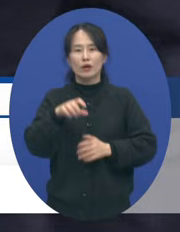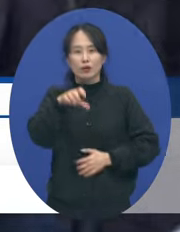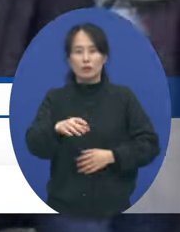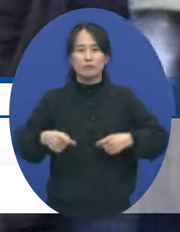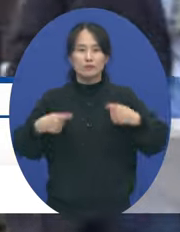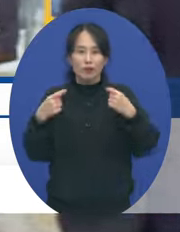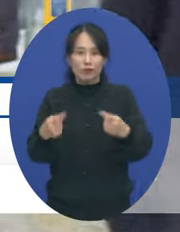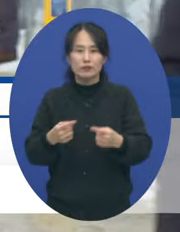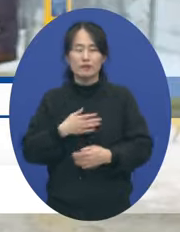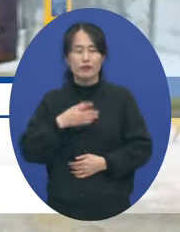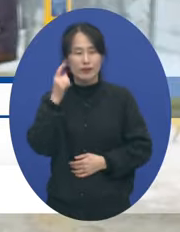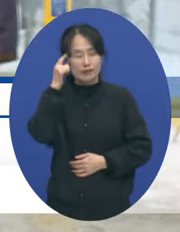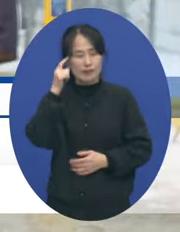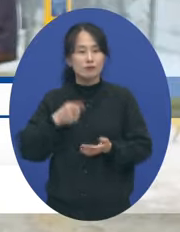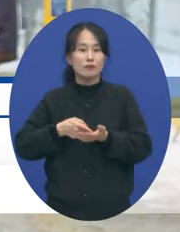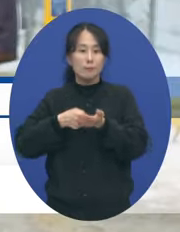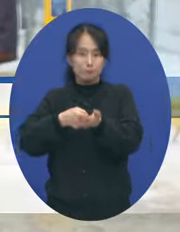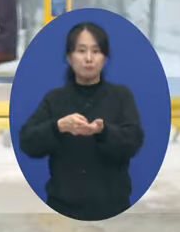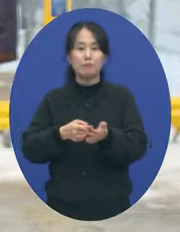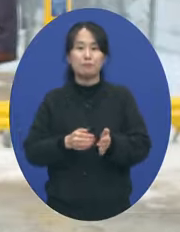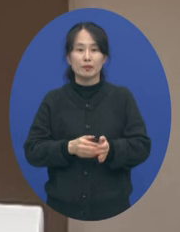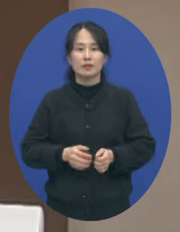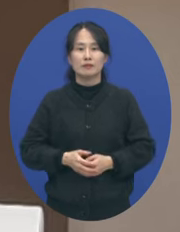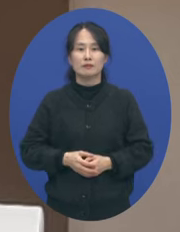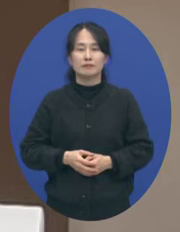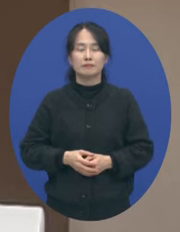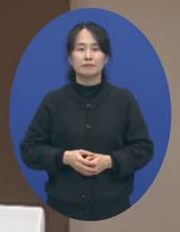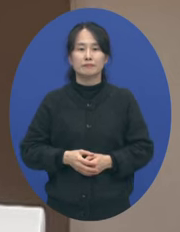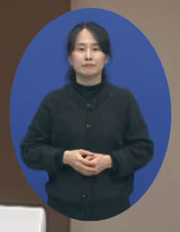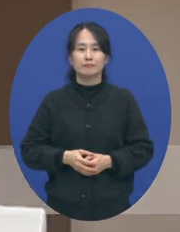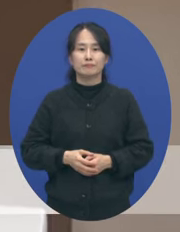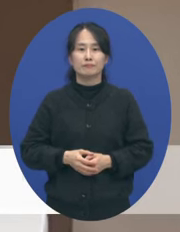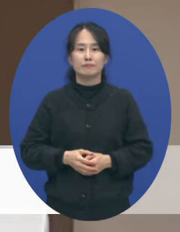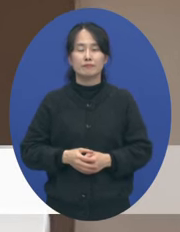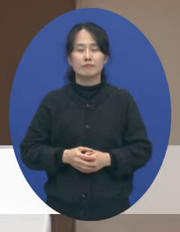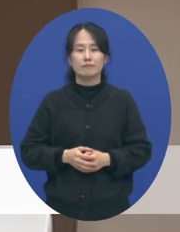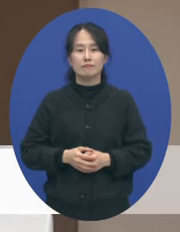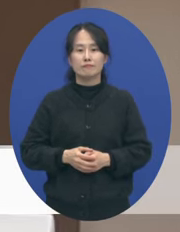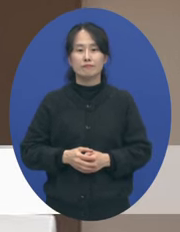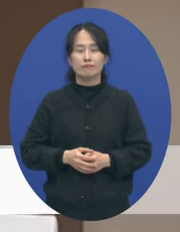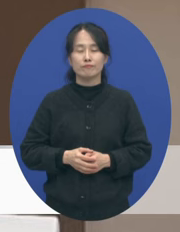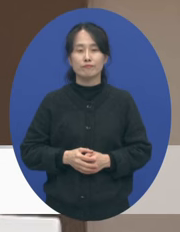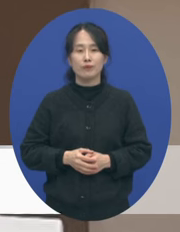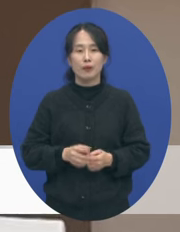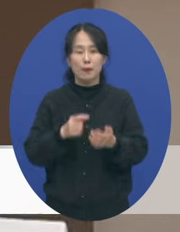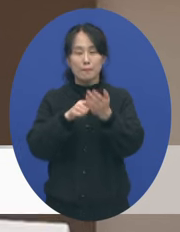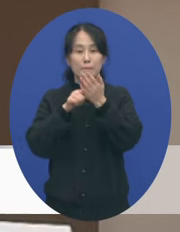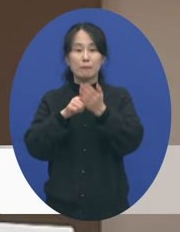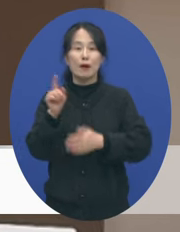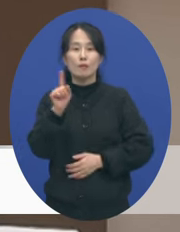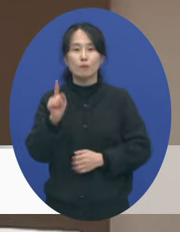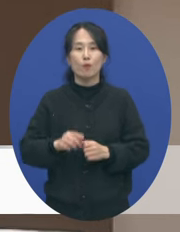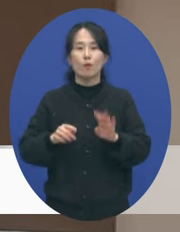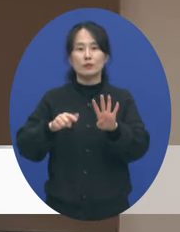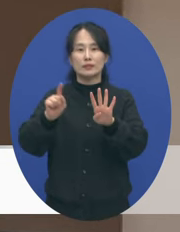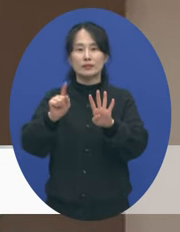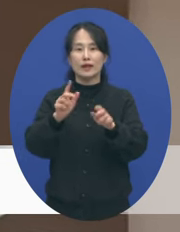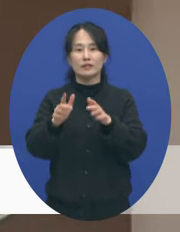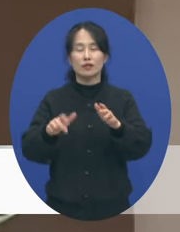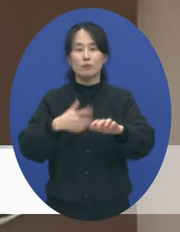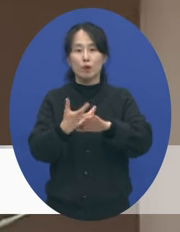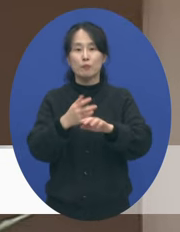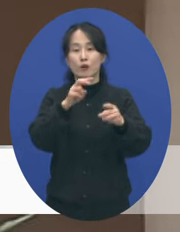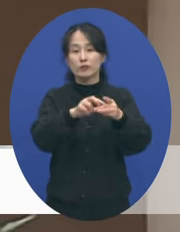세션에 참석을 해서 저희 의견을 개진했습니다. 이번 해외 출장에서 눈에 띄는 점은 4차 산업혁명센터 설립